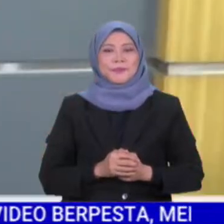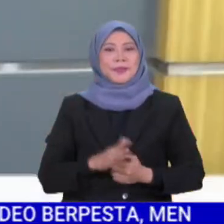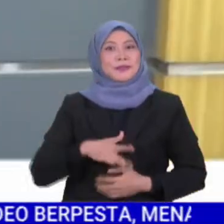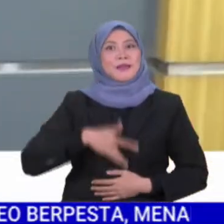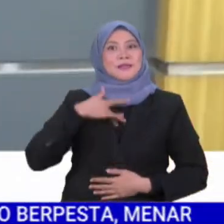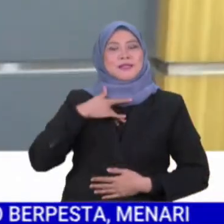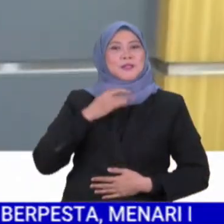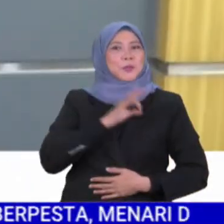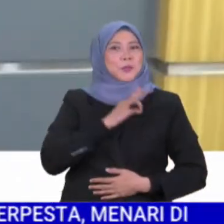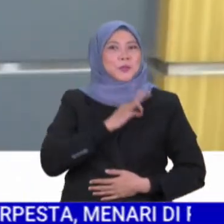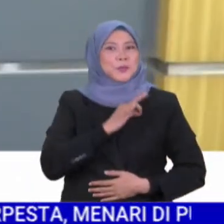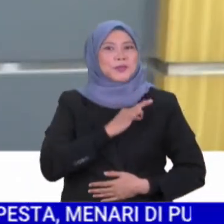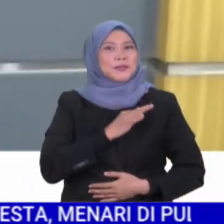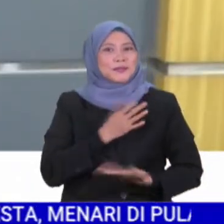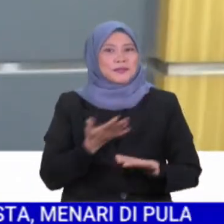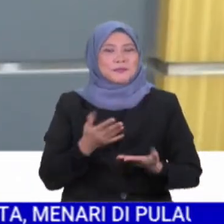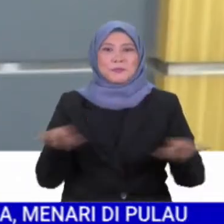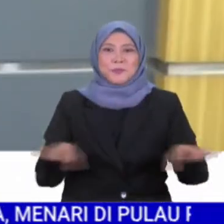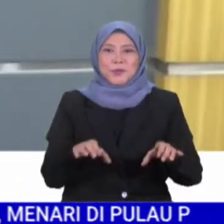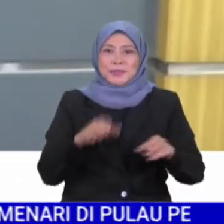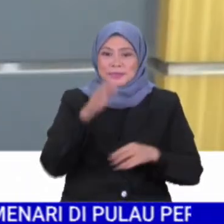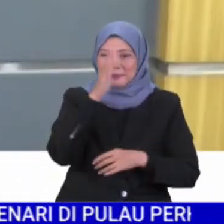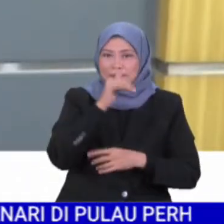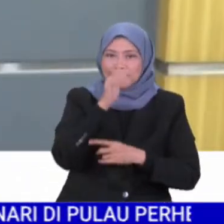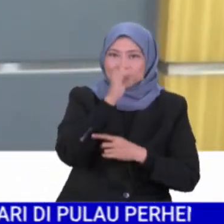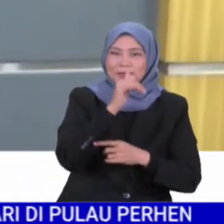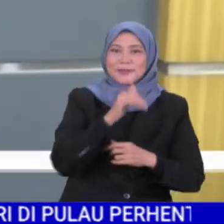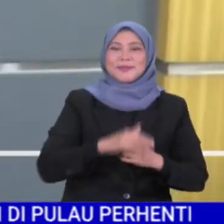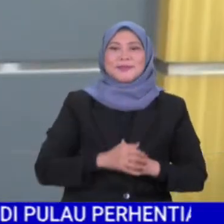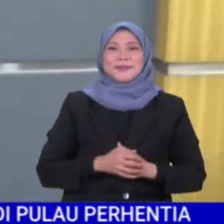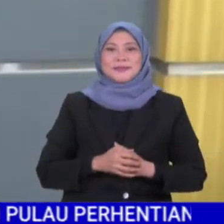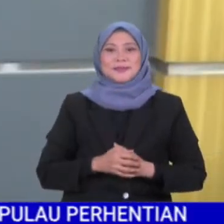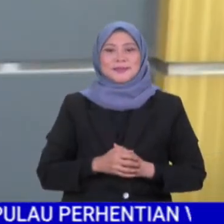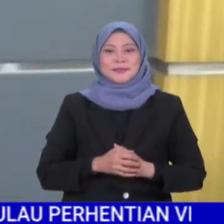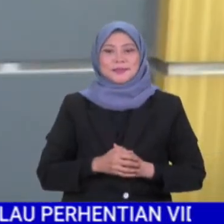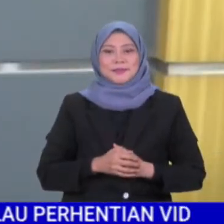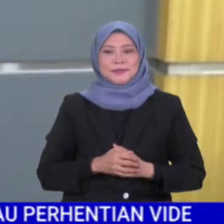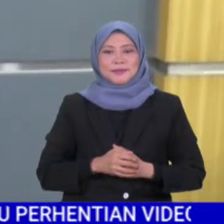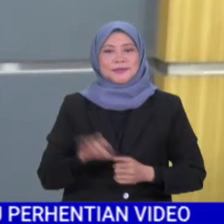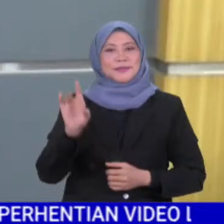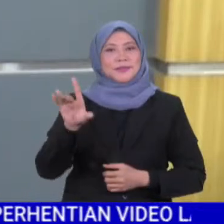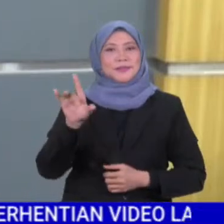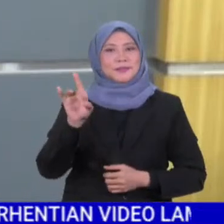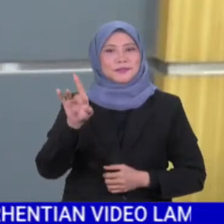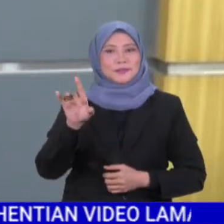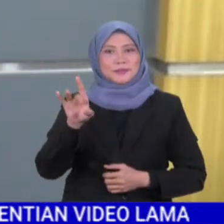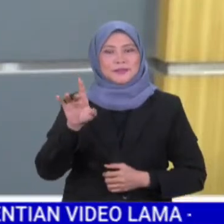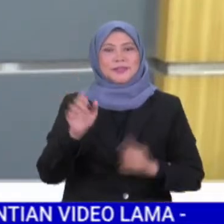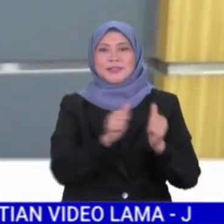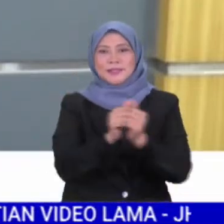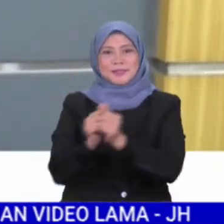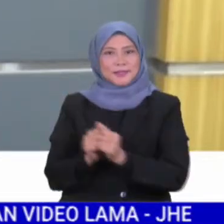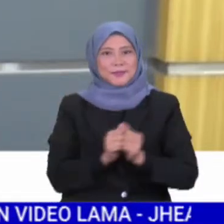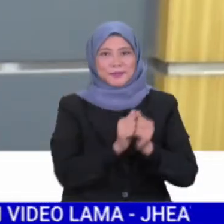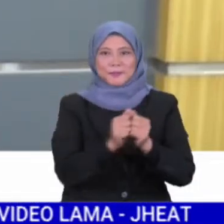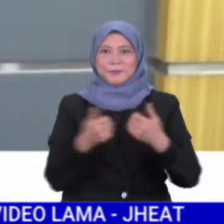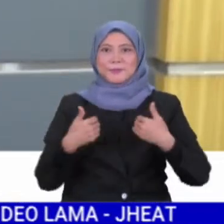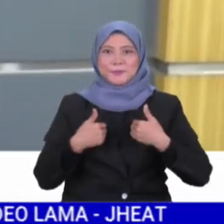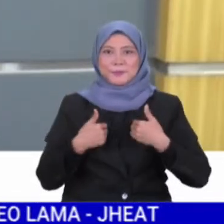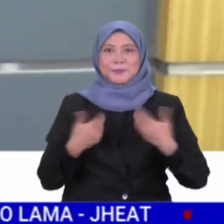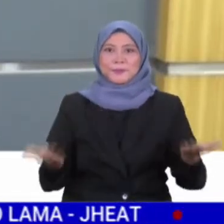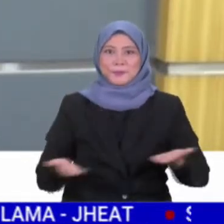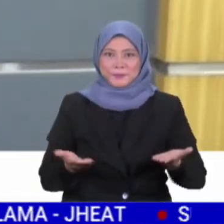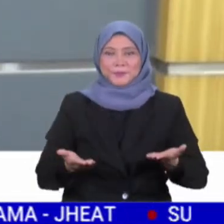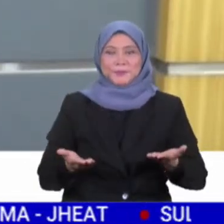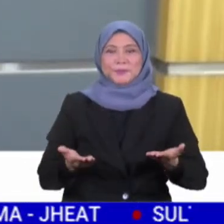Perasaan tu macam teruja lah kan sebab buat dekat Negeri Melaka dan insya-Allah kita sama-sama akan berada